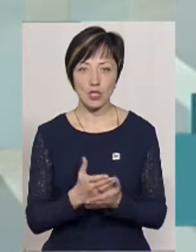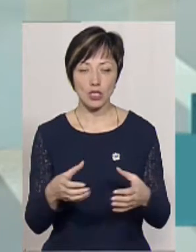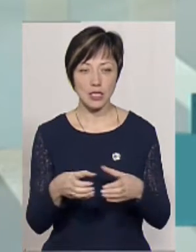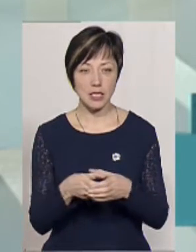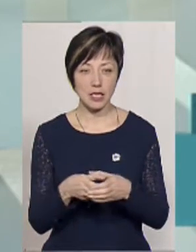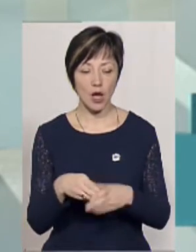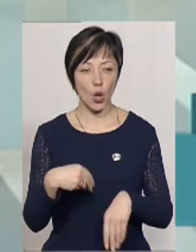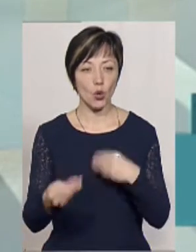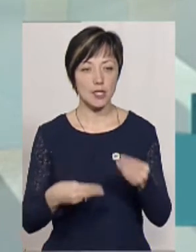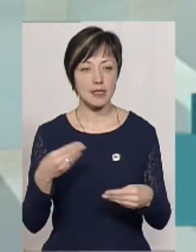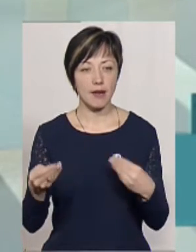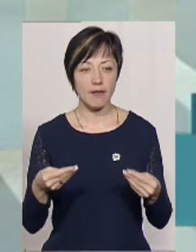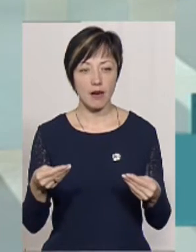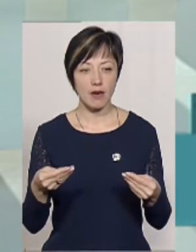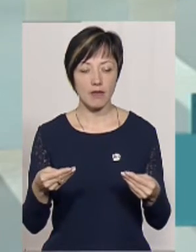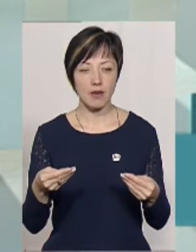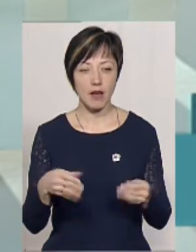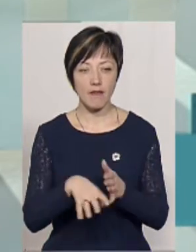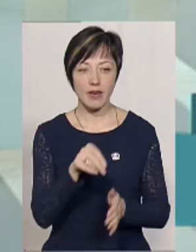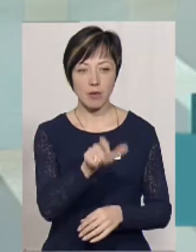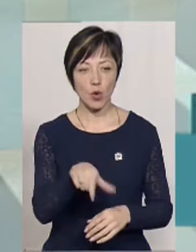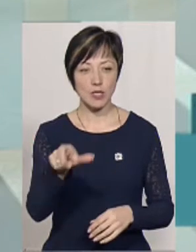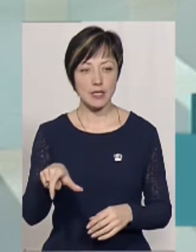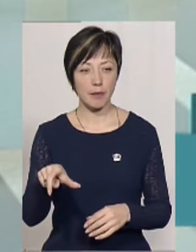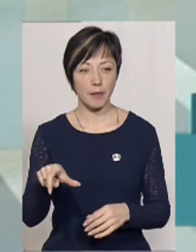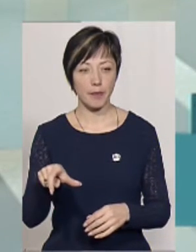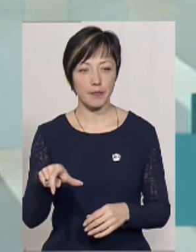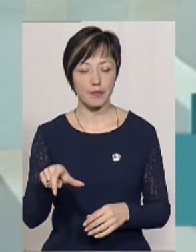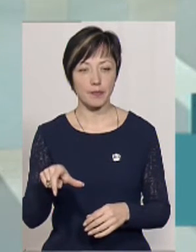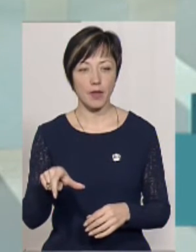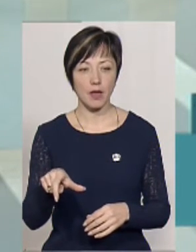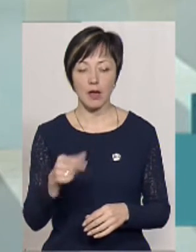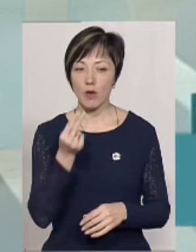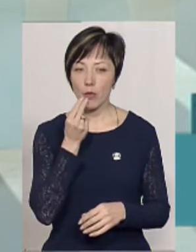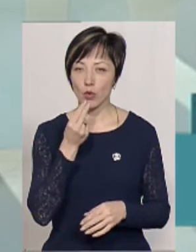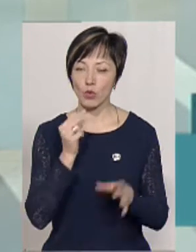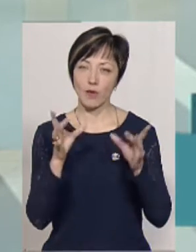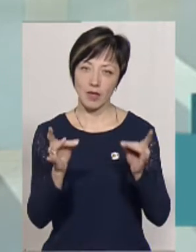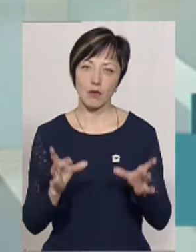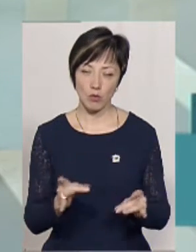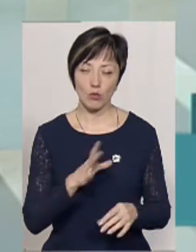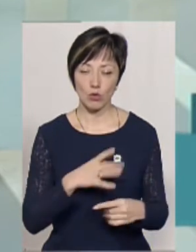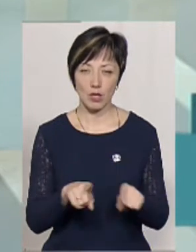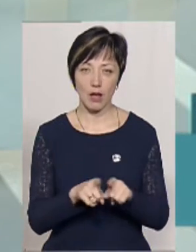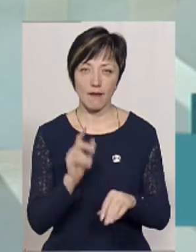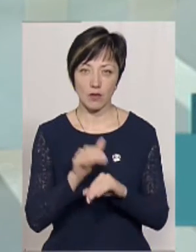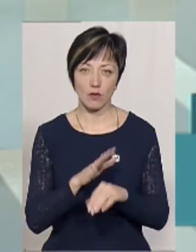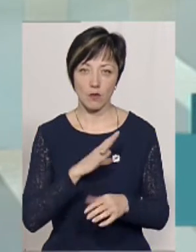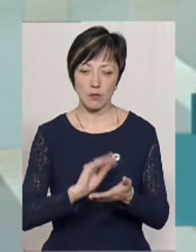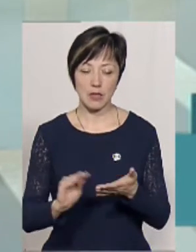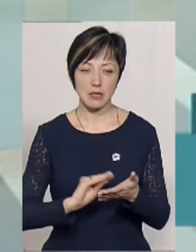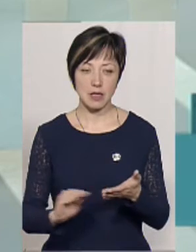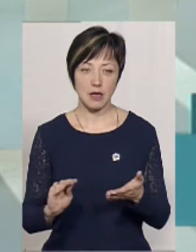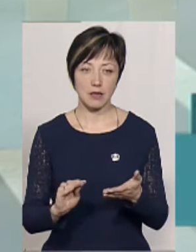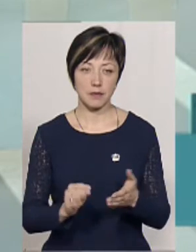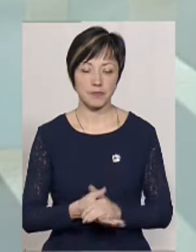сили, роздавав виборцям ці продуктові набори, тобто було таке, ми фіксували і писали про